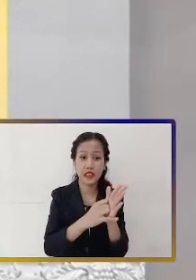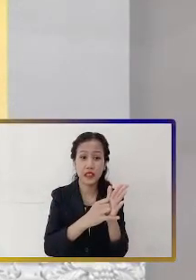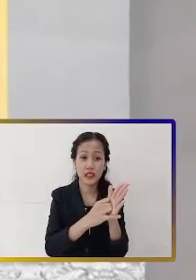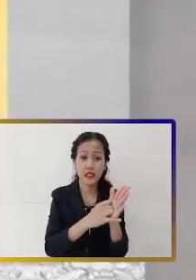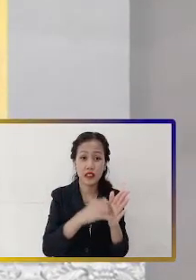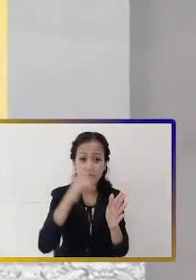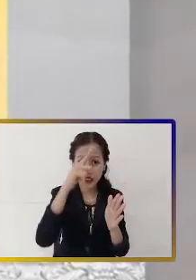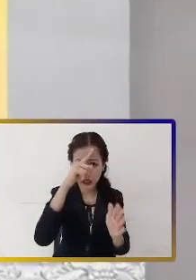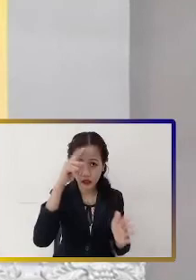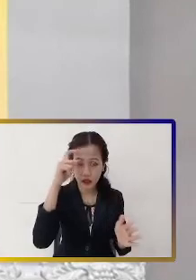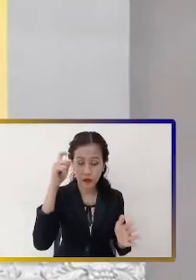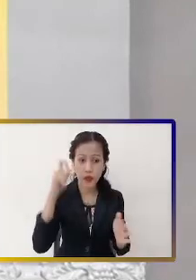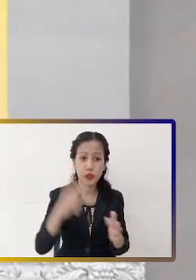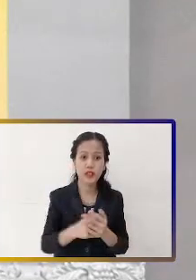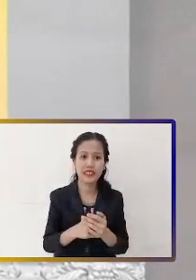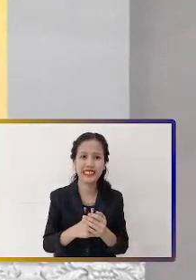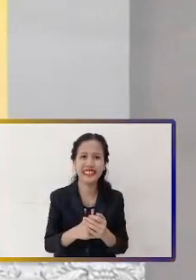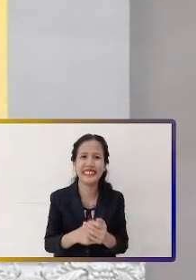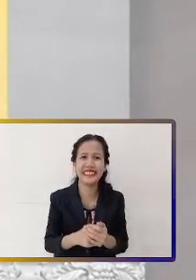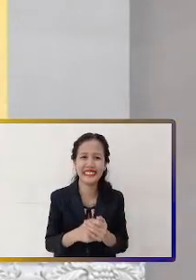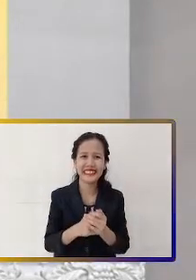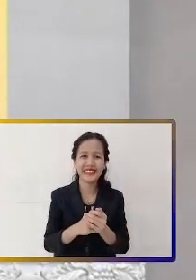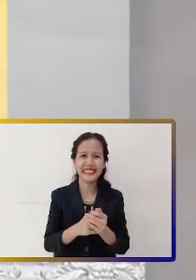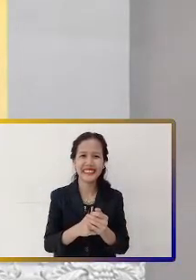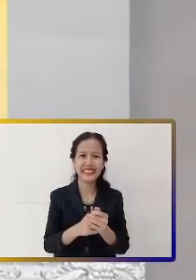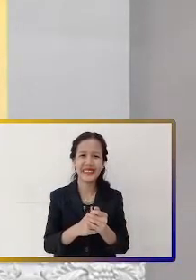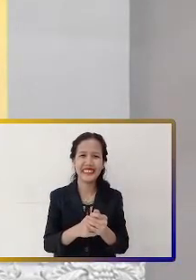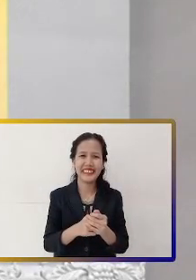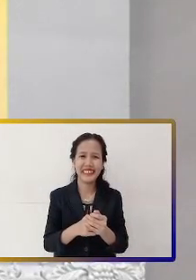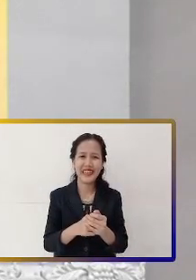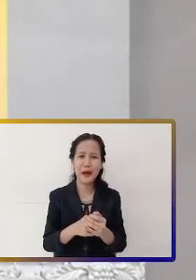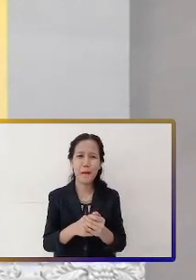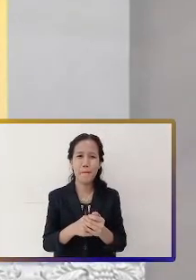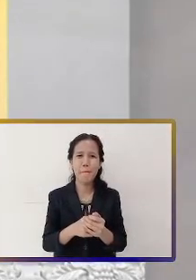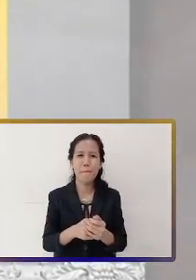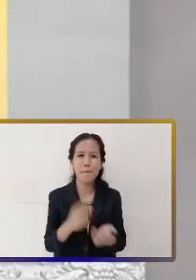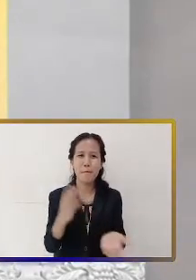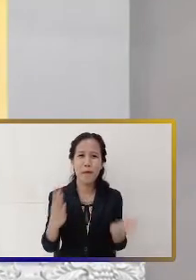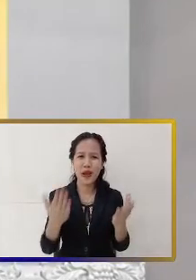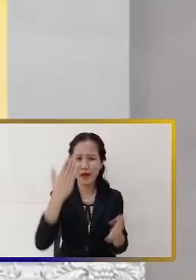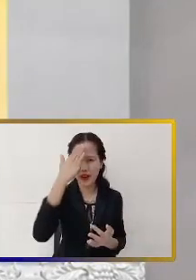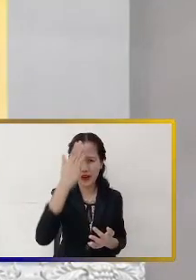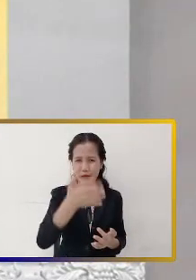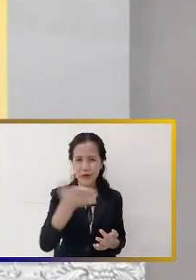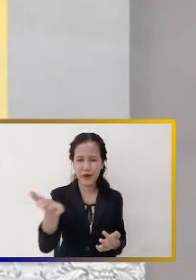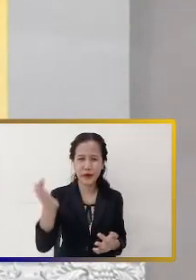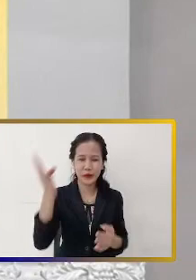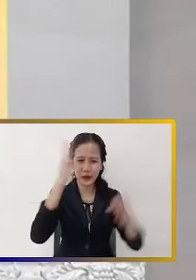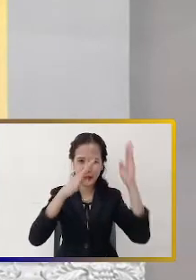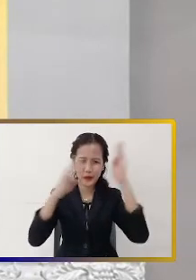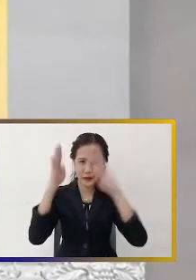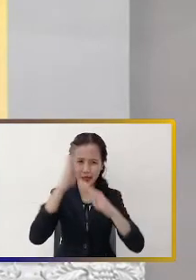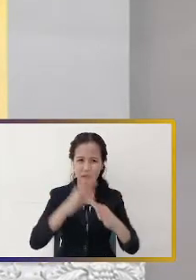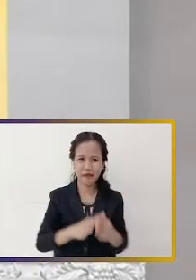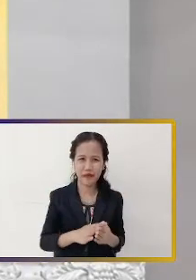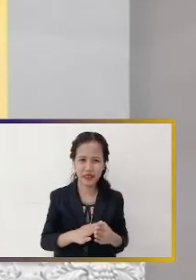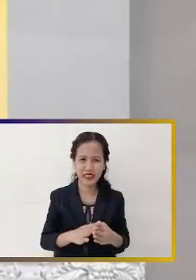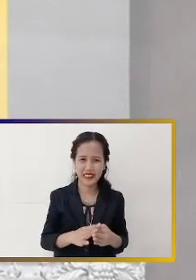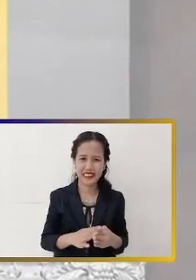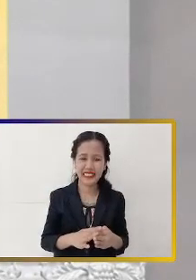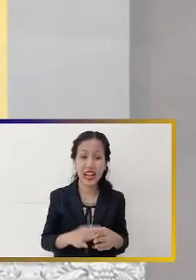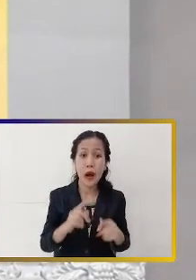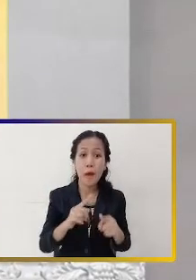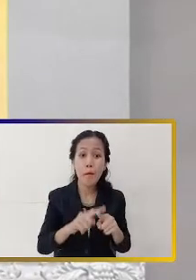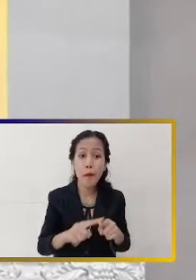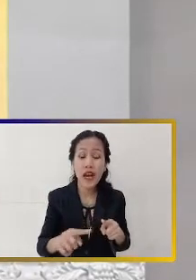mga kasama kang ganito, matitigas ang ulo, mga kapatid, parang gusto mo paiksiin na ng Panginoon ang buhay mo. Pero alam ng Diyos na ako'y lumalakad